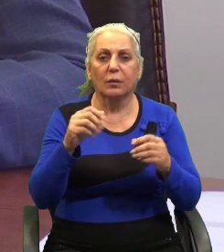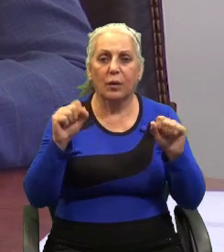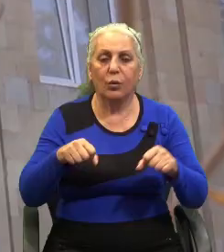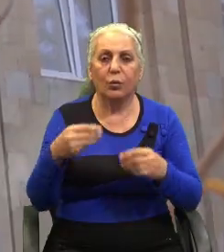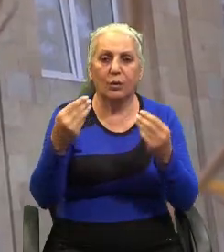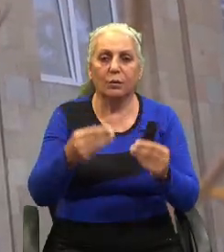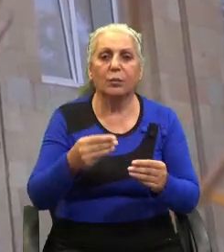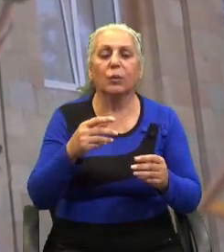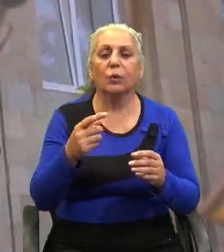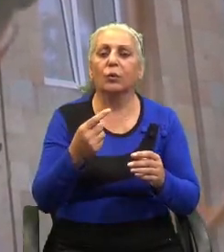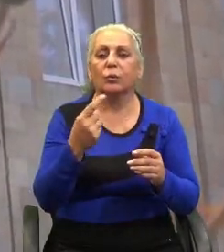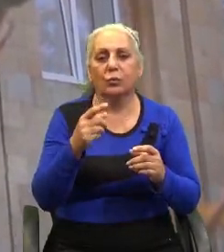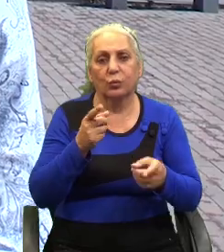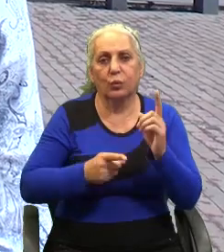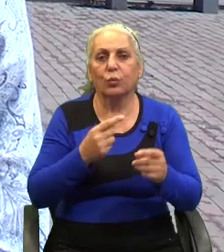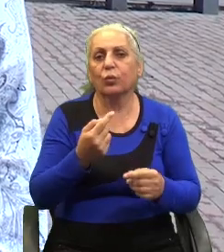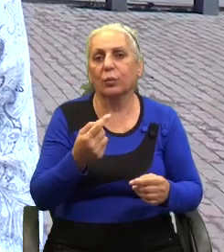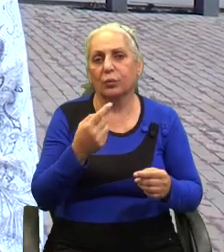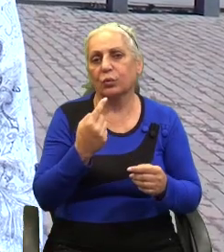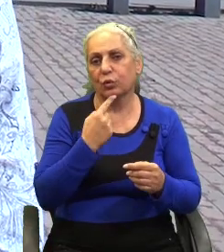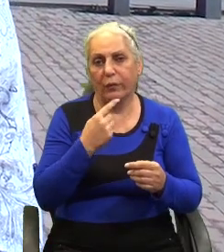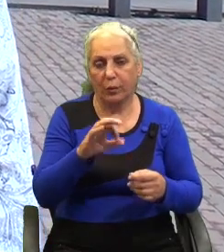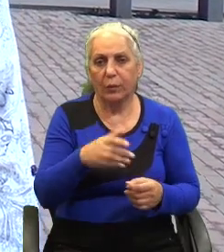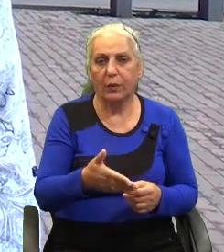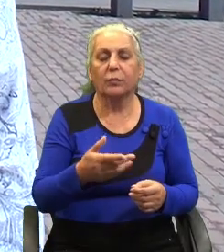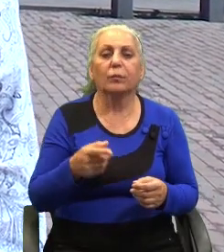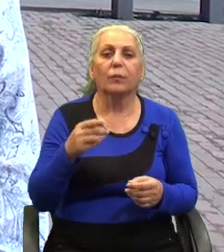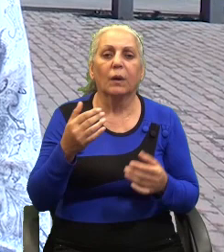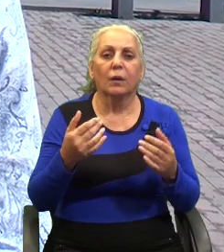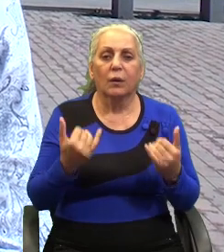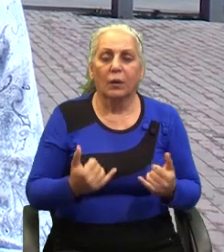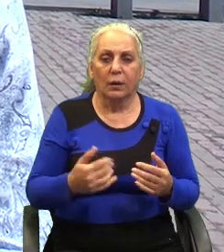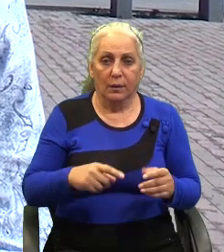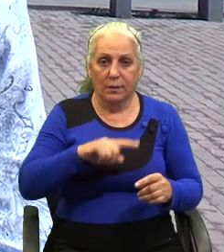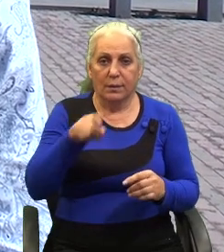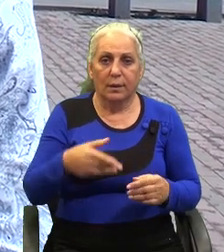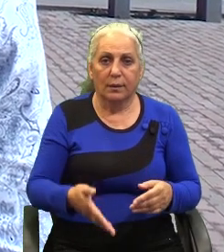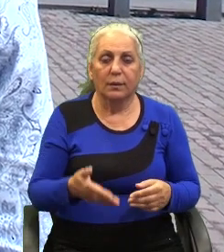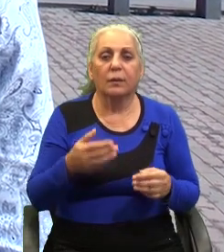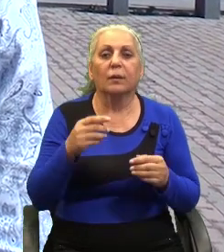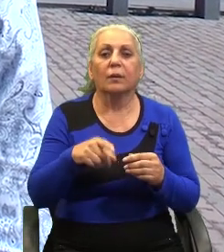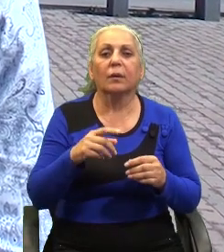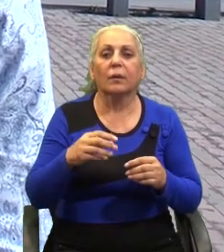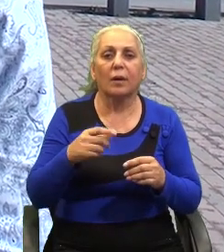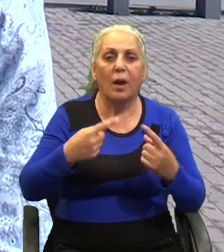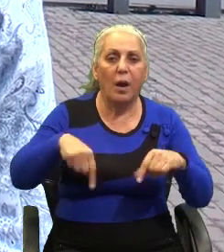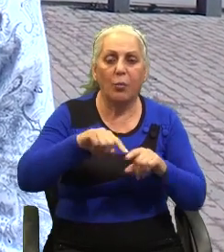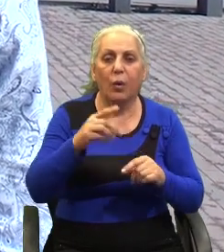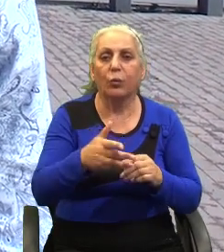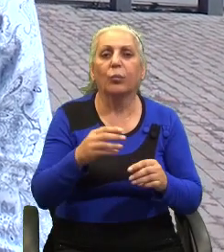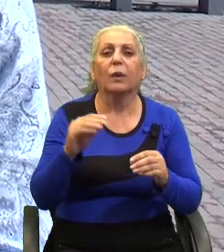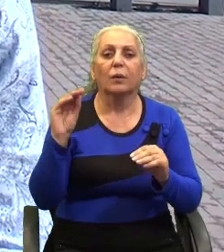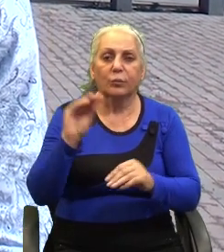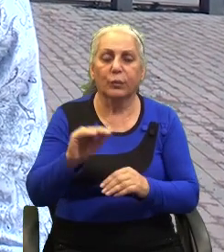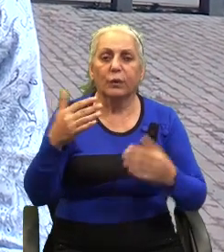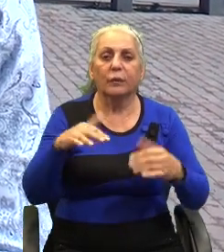էլի մեծ խթան է։ Այս տարի սուբվենցիոն մի քանի ծրագրեր են իրականացվել համայնքում,